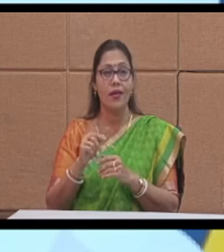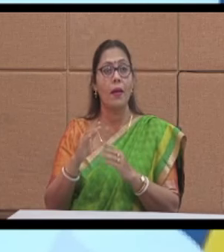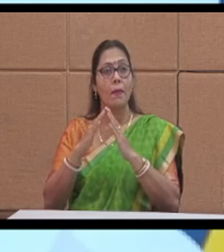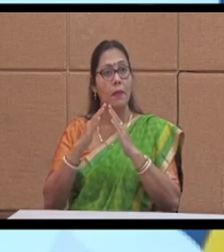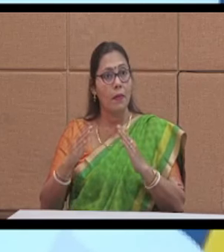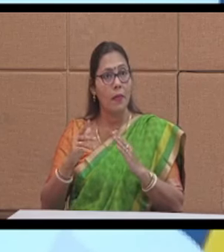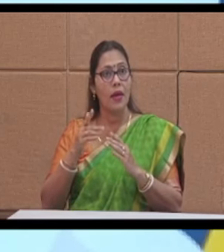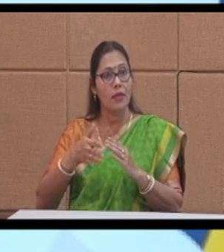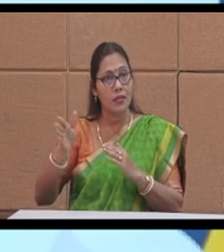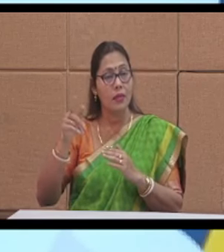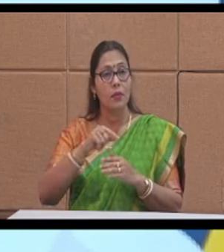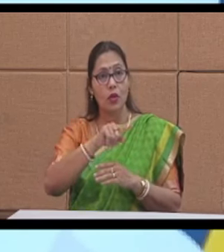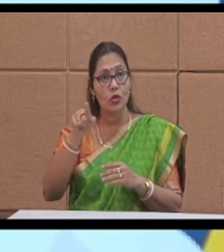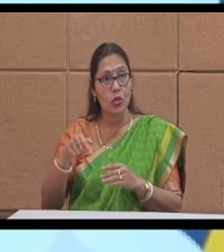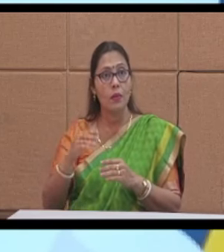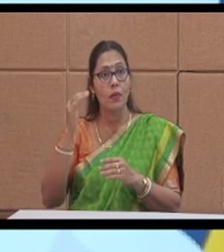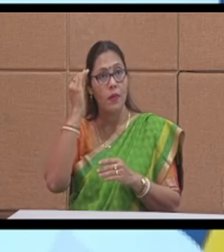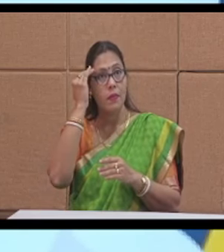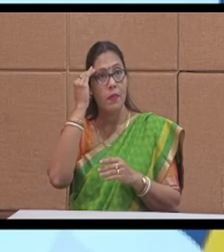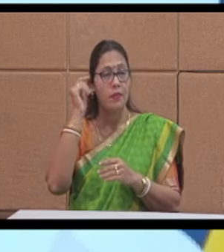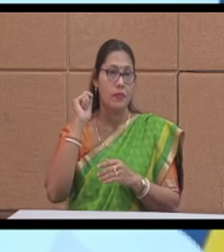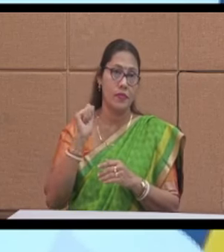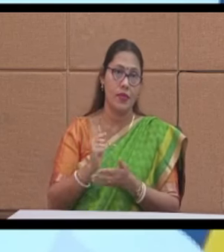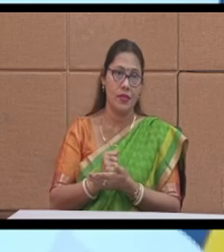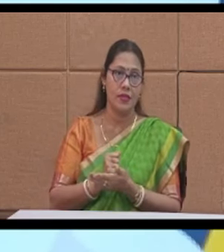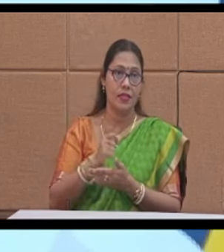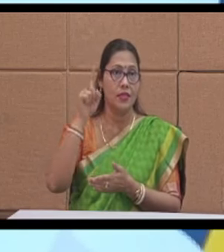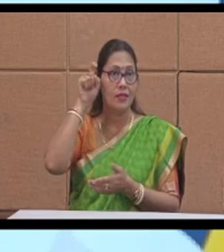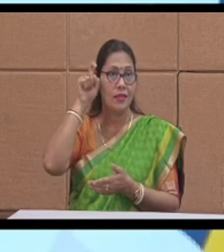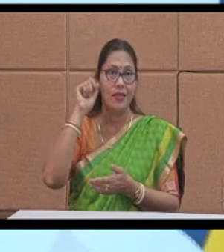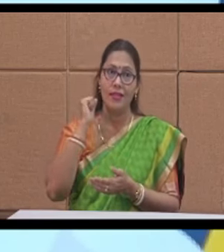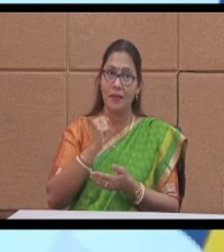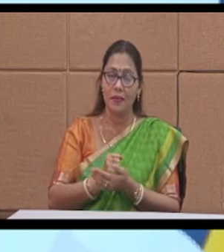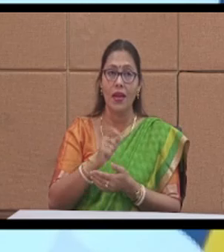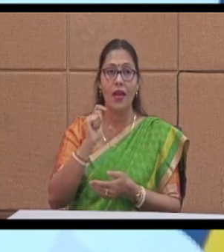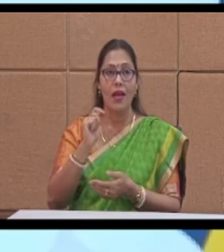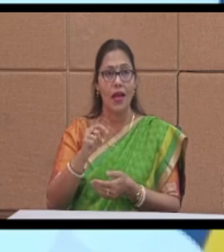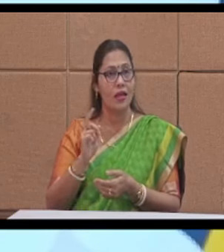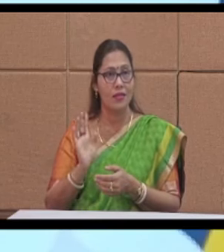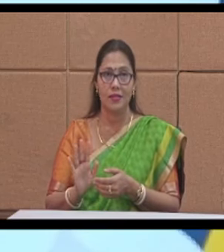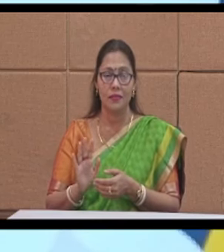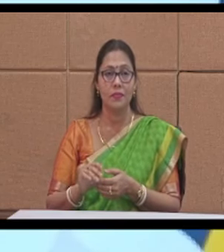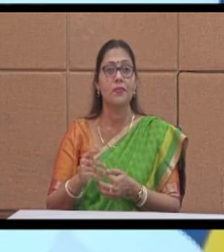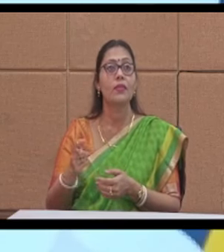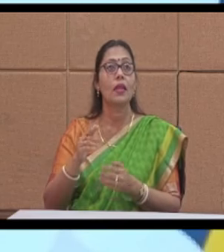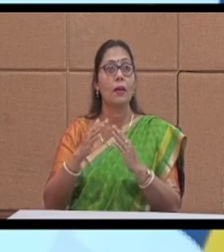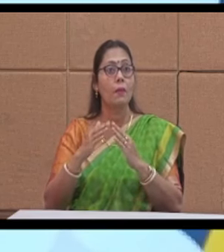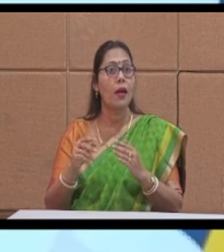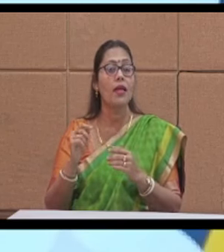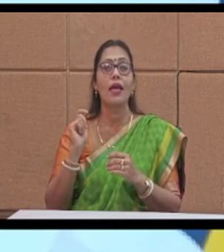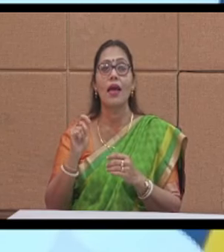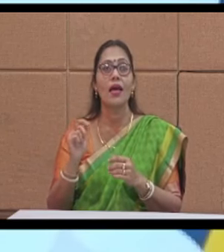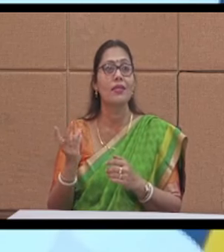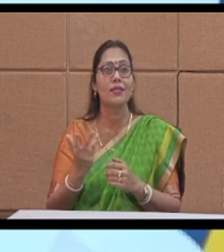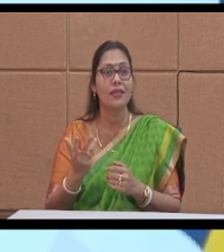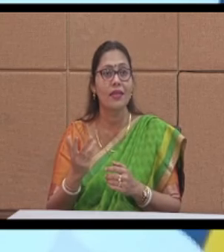বাড়িতে গিয়ে এ নিয়ে তোমাকে ভাবতে হবে আর কিছু কাজও করতে হবে তুমি কি কাজ